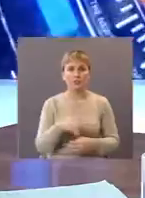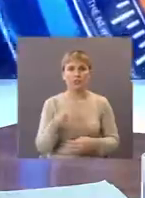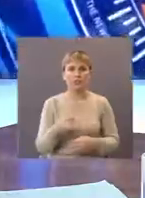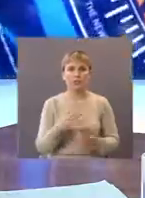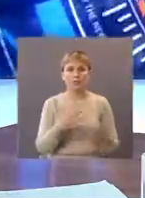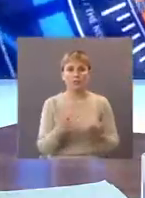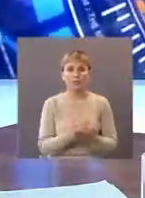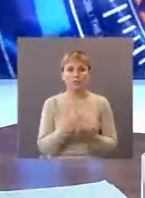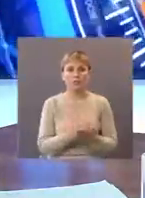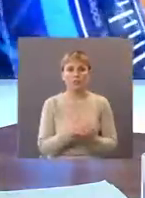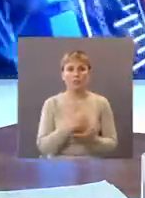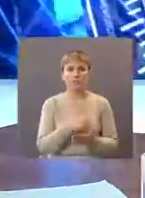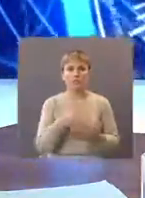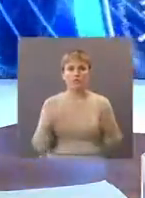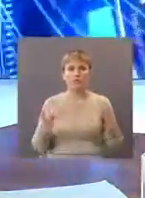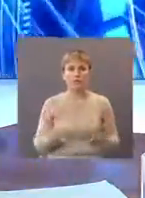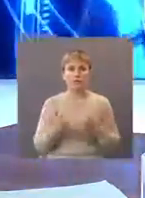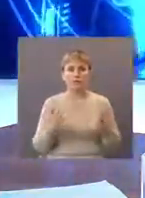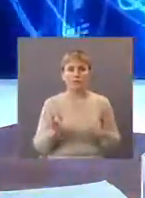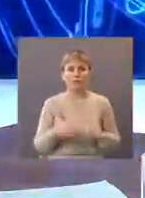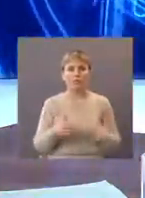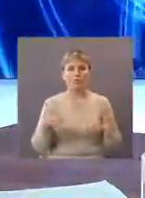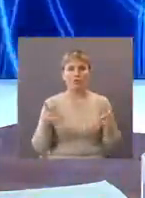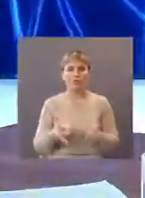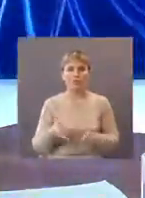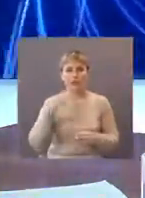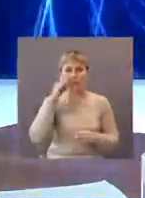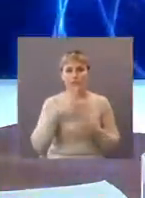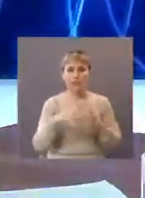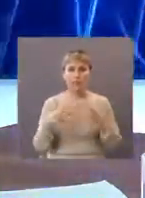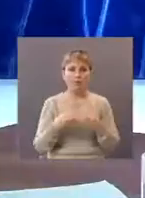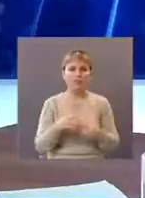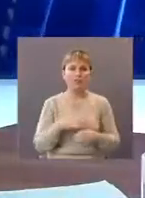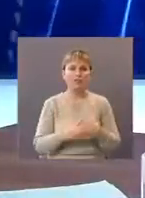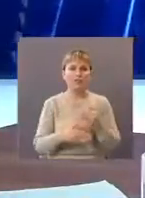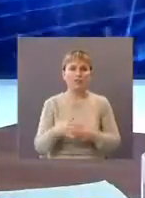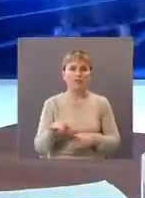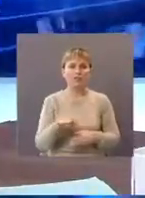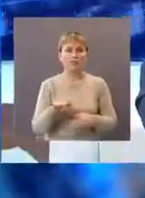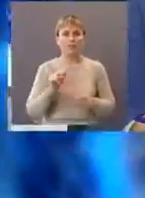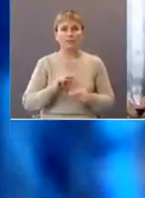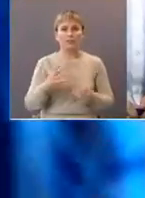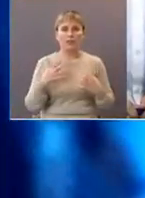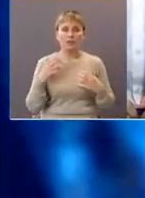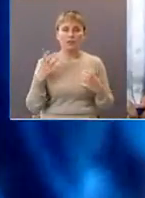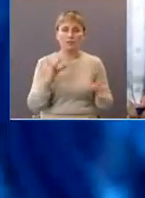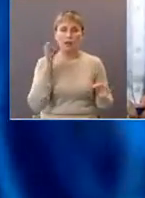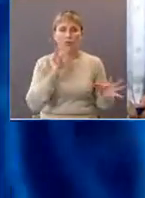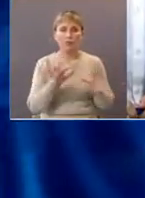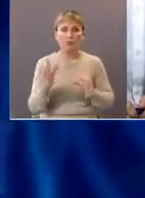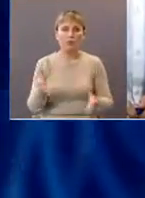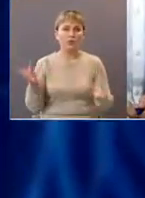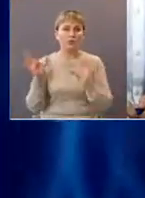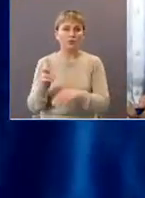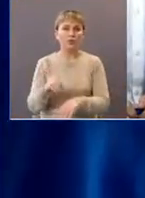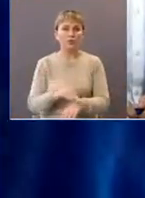способа подзаработать, желательно по-легкому. После аварии отец семейства стал инвалидом, и все хлопоты и заботы, в том числе по уходу за